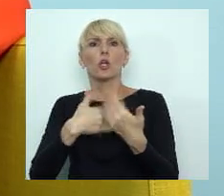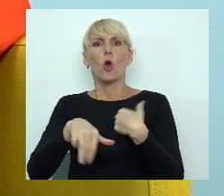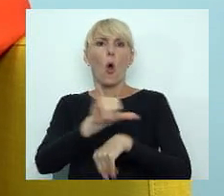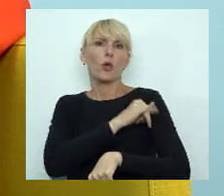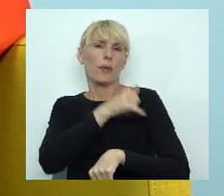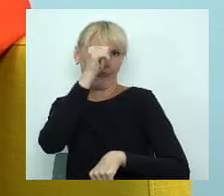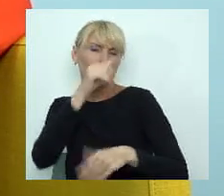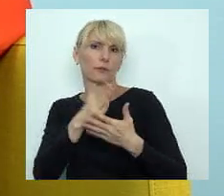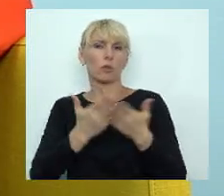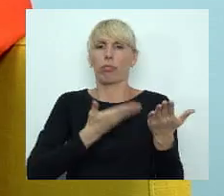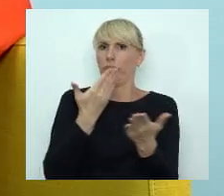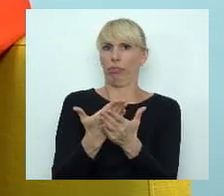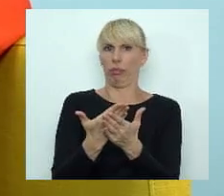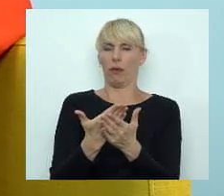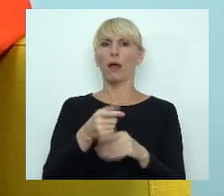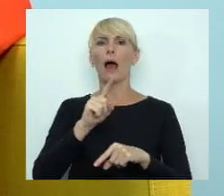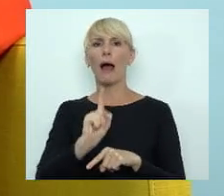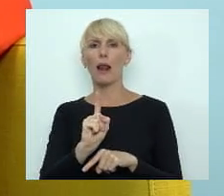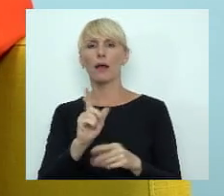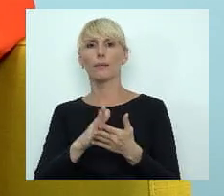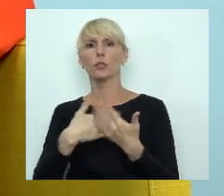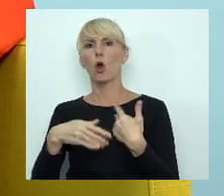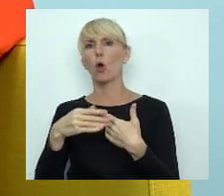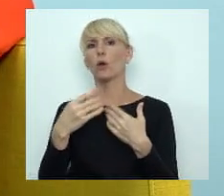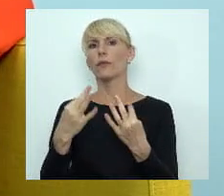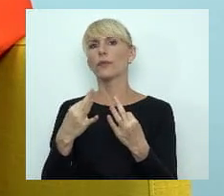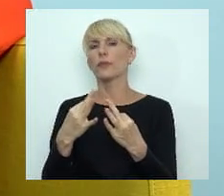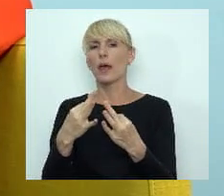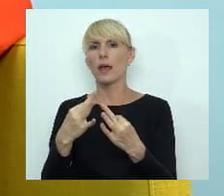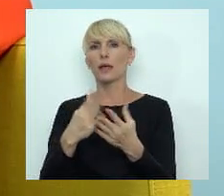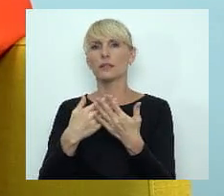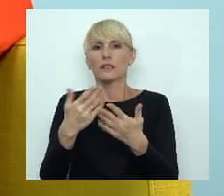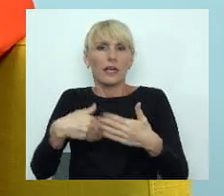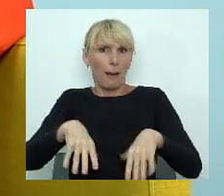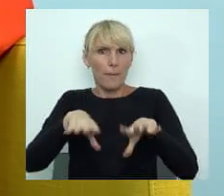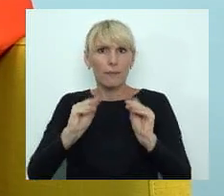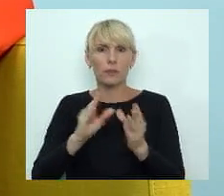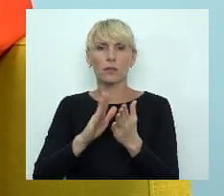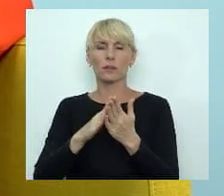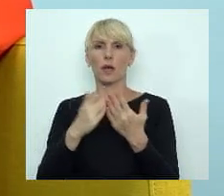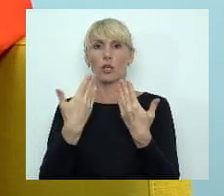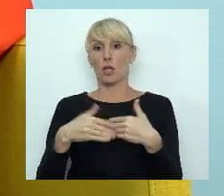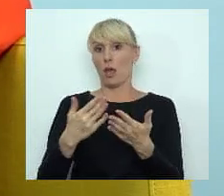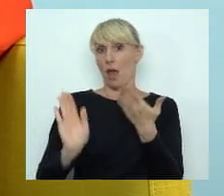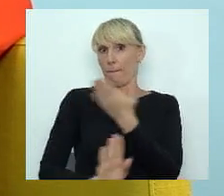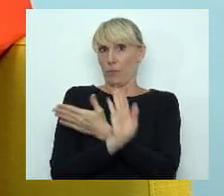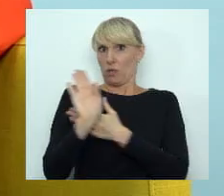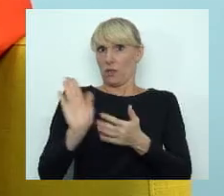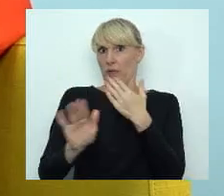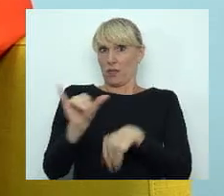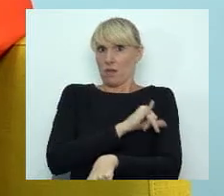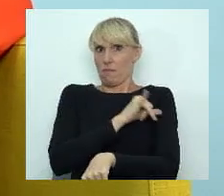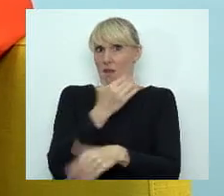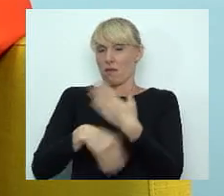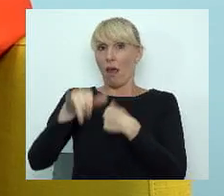się danymi osobowymi. Od samego początku naszego spotkania my posługujemy się naszymi danymi osobowymi, bo mi bardzo miło przedstawił mnie pan z imienia i